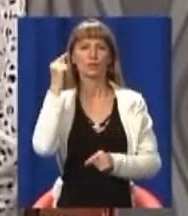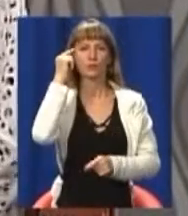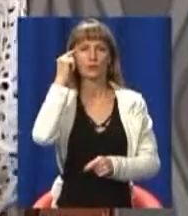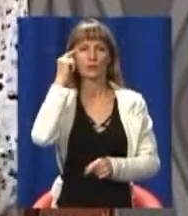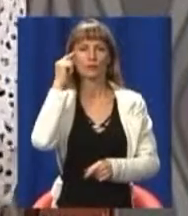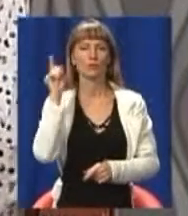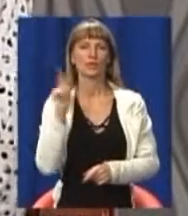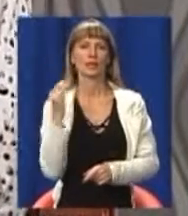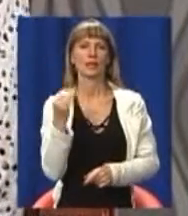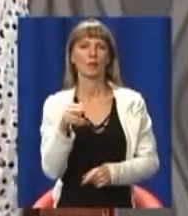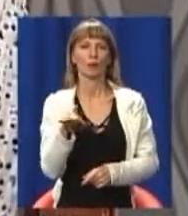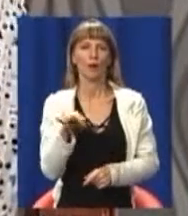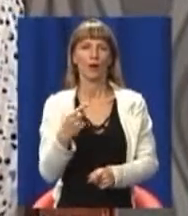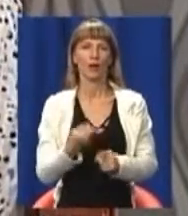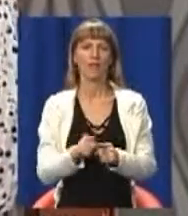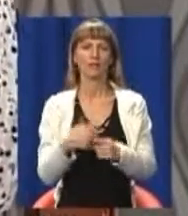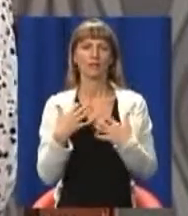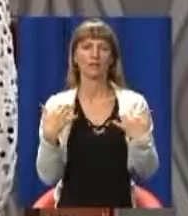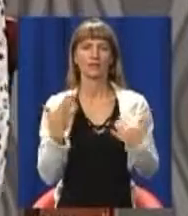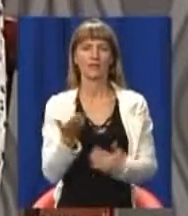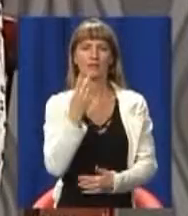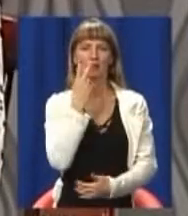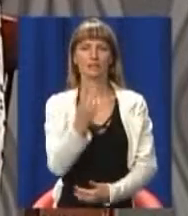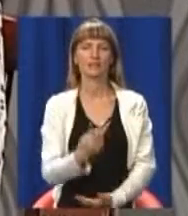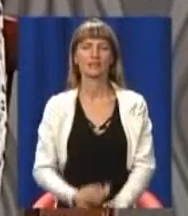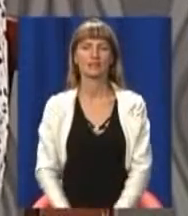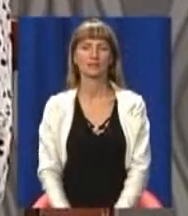дізнаємося щось цікаве про цю тваринку. Давайте дивитися.